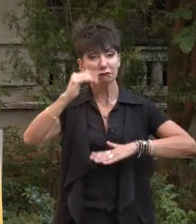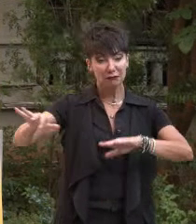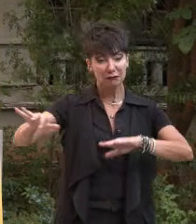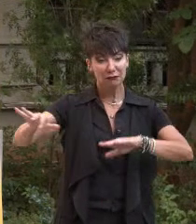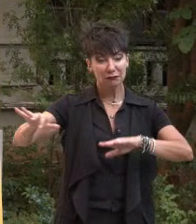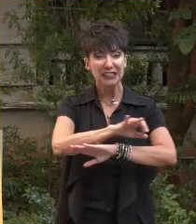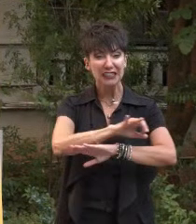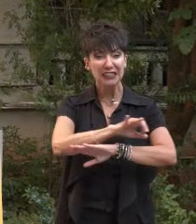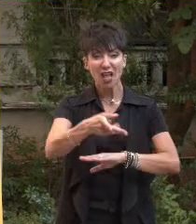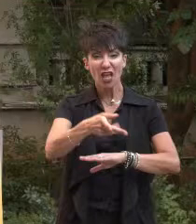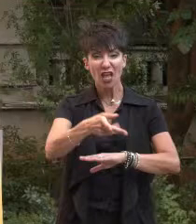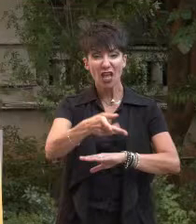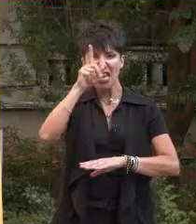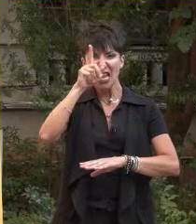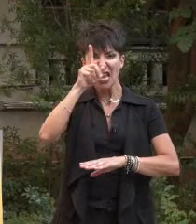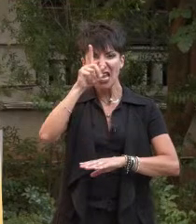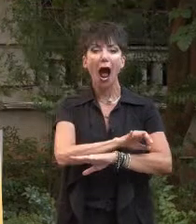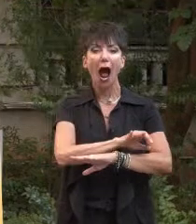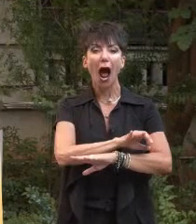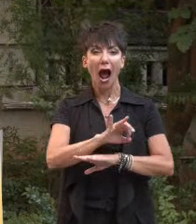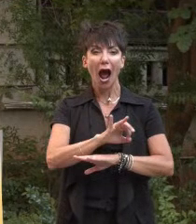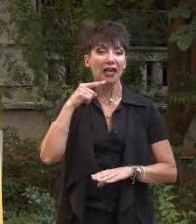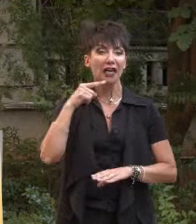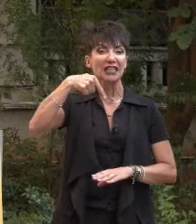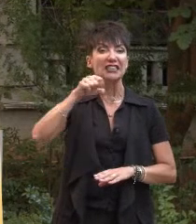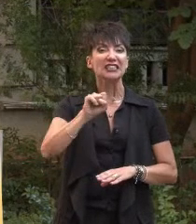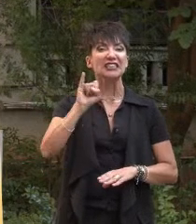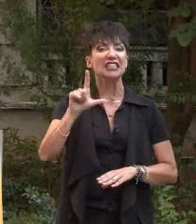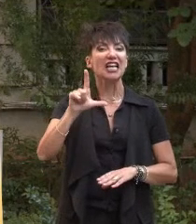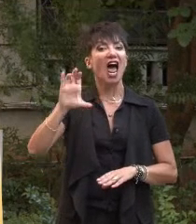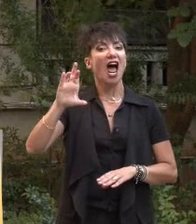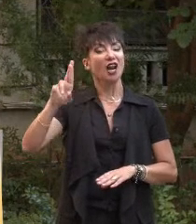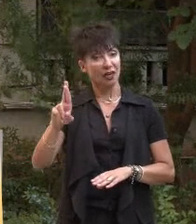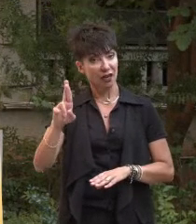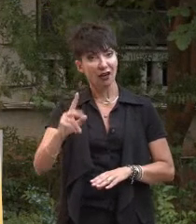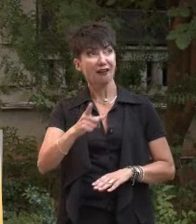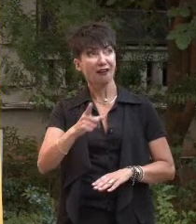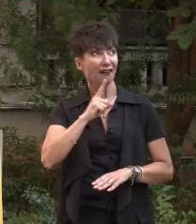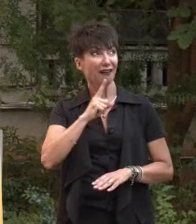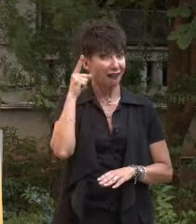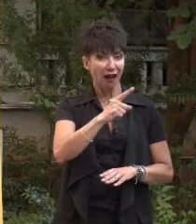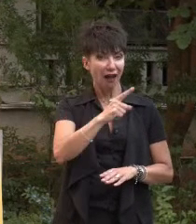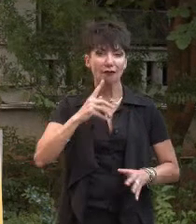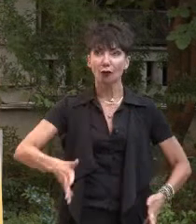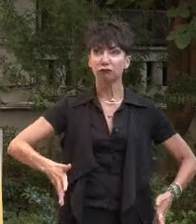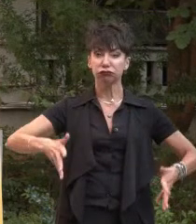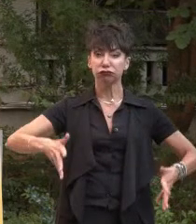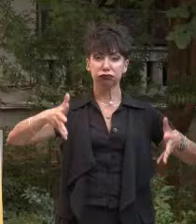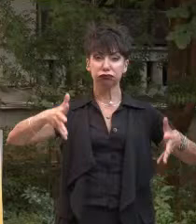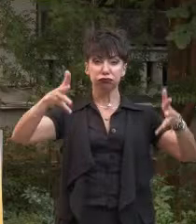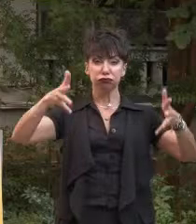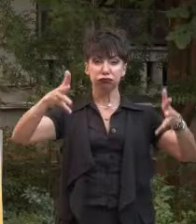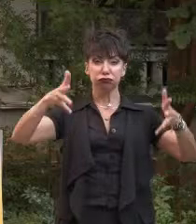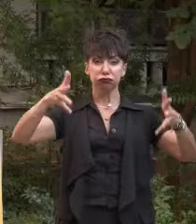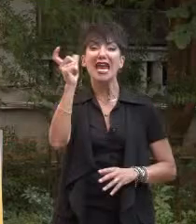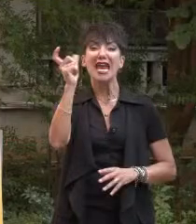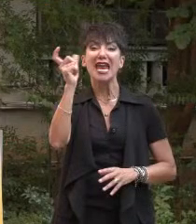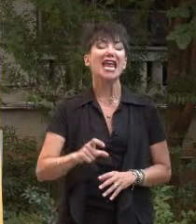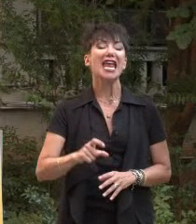σχεδιάστηκε από τον Γερμανό αρχιτέκτονα Τσίλερ και αφορούσε την οικία του